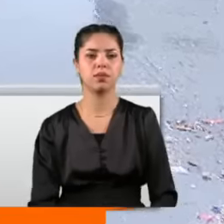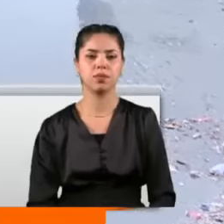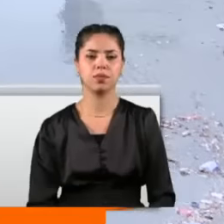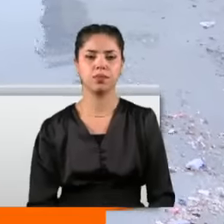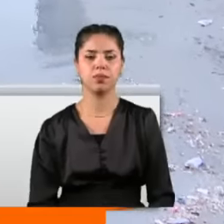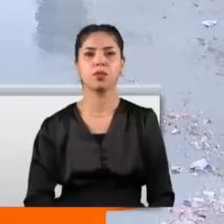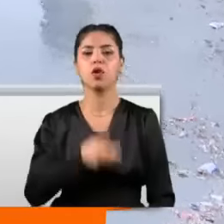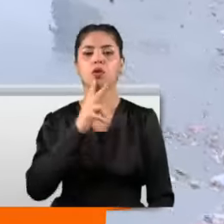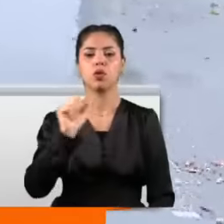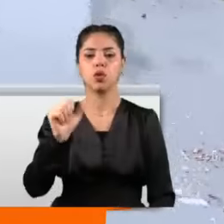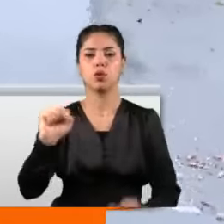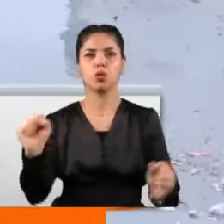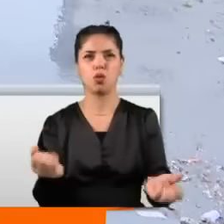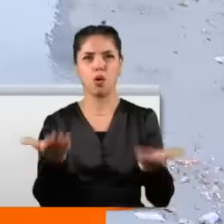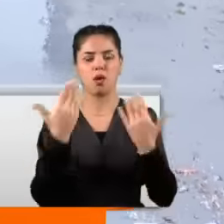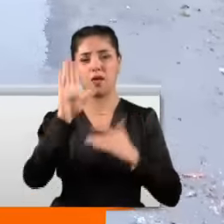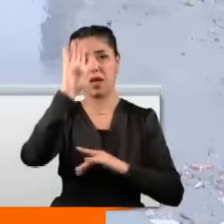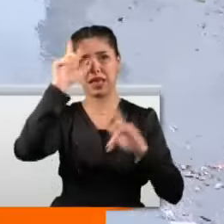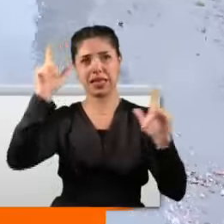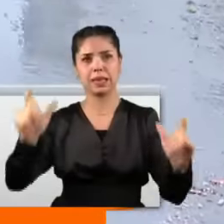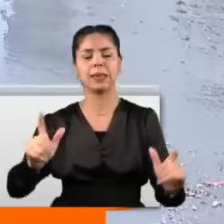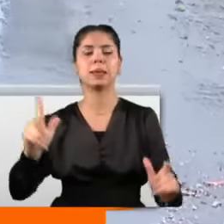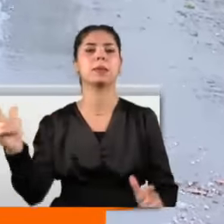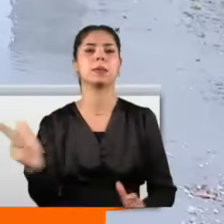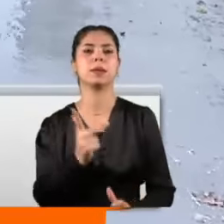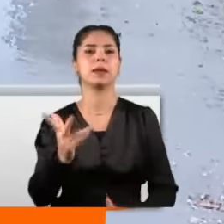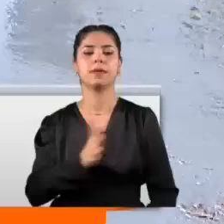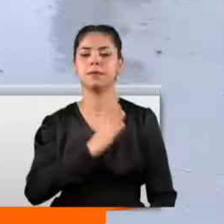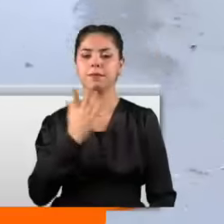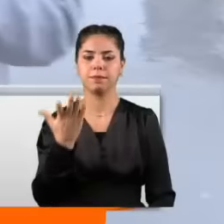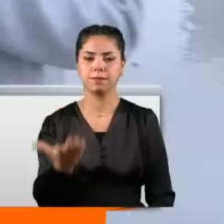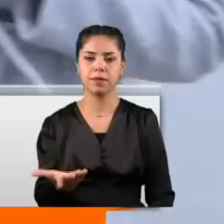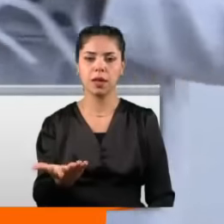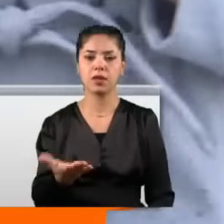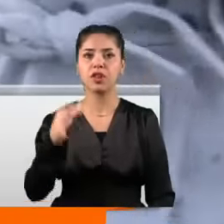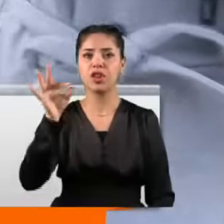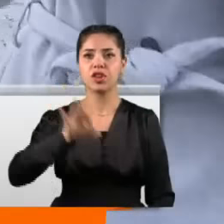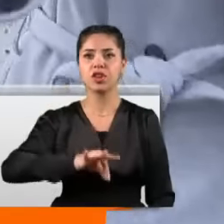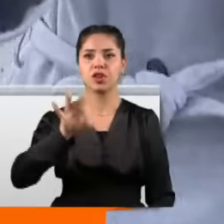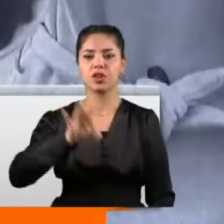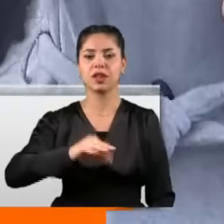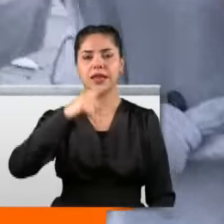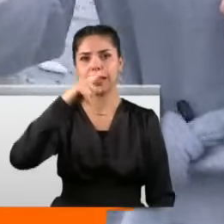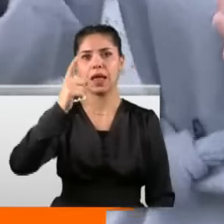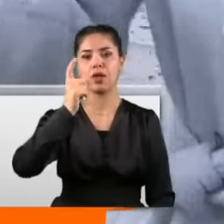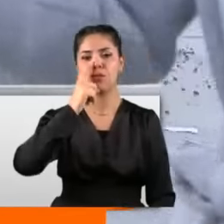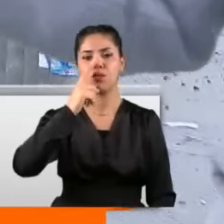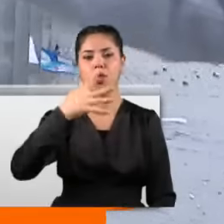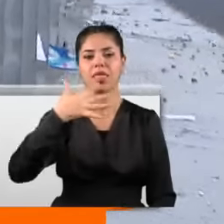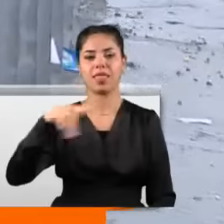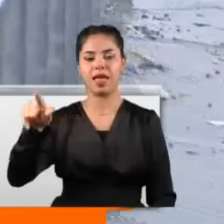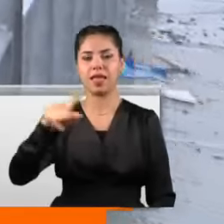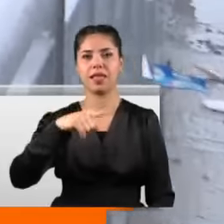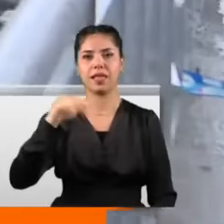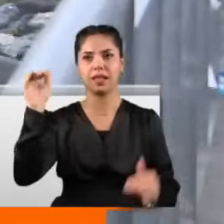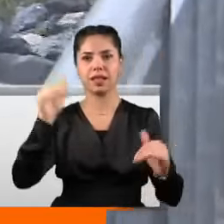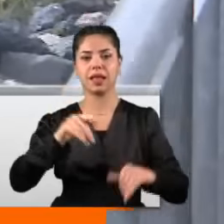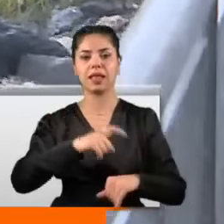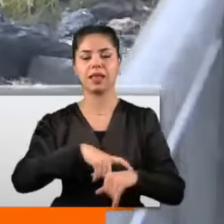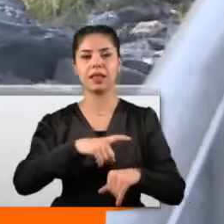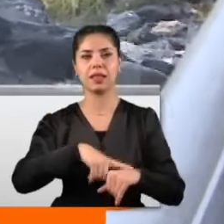Son günlerde soğuk hava İstanbul'da etkisini çok ciddi anlamda göstermeye başladı. Şu anda Zeytinburnu sahilindeyiz ve